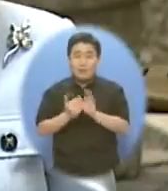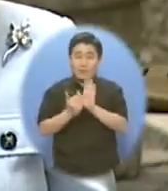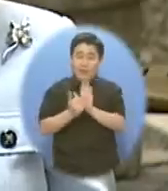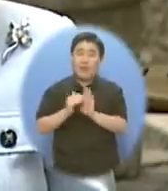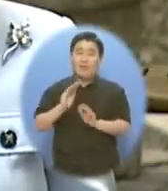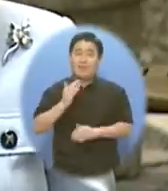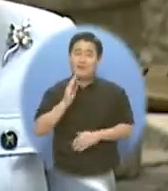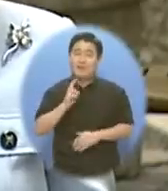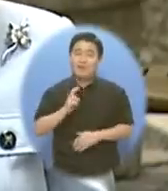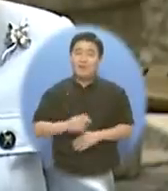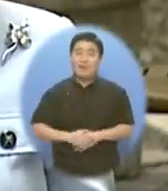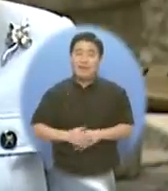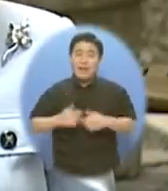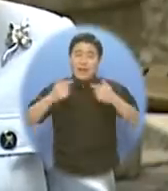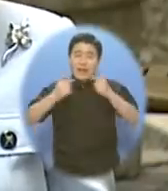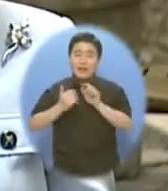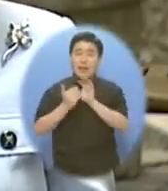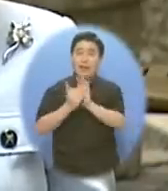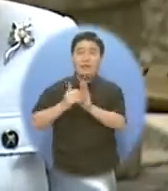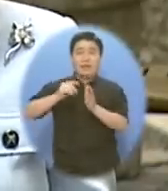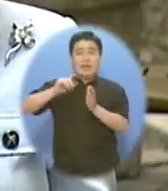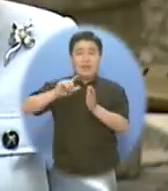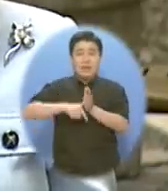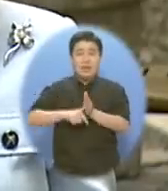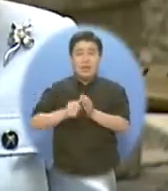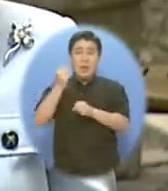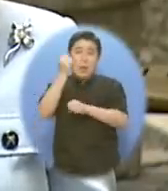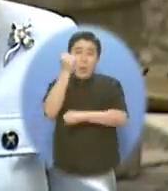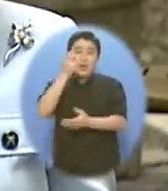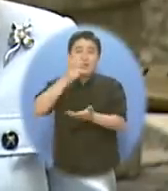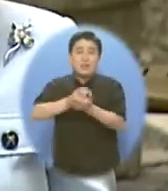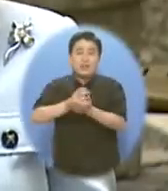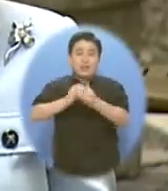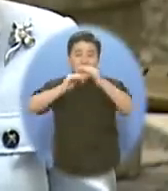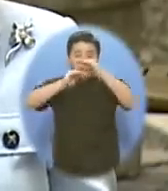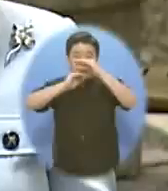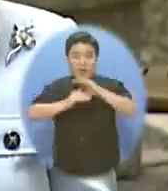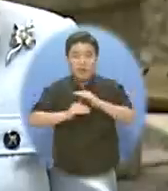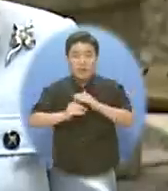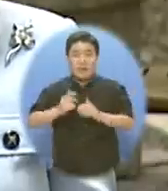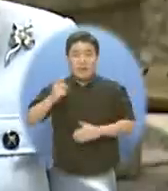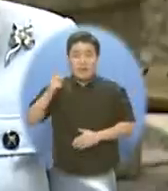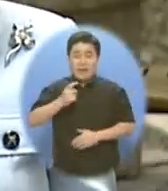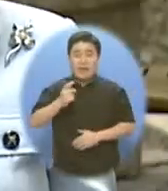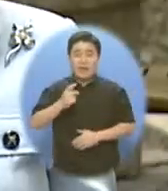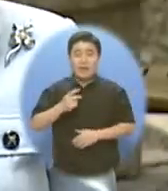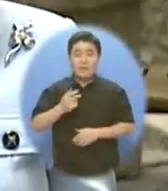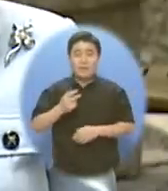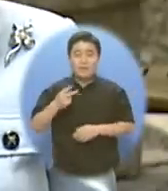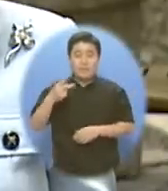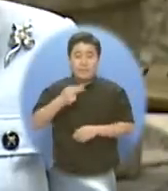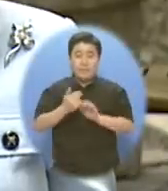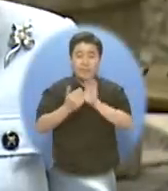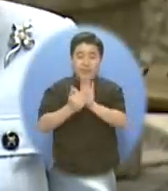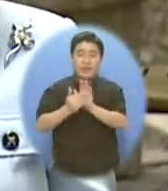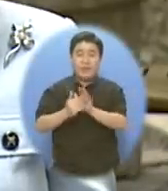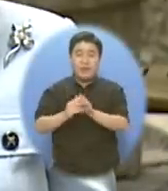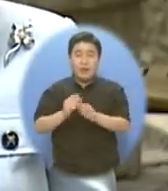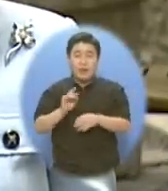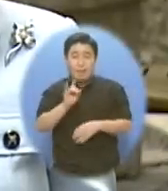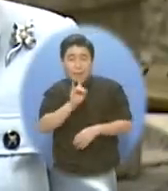되고요 항상 거절할 때는 원칙적으로 내용은 단호하게 하셔야 돼요 이리저리 핑계를